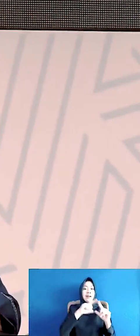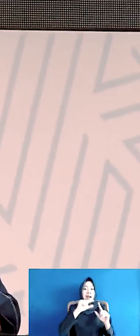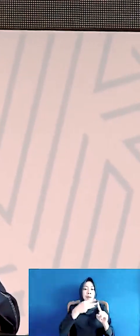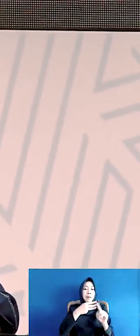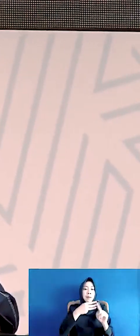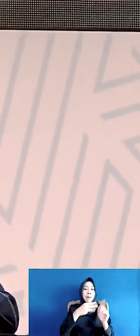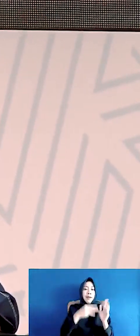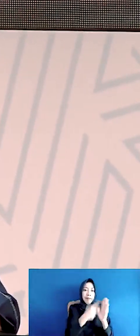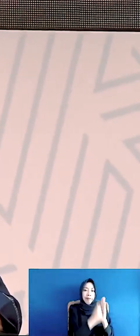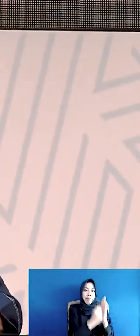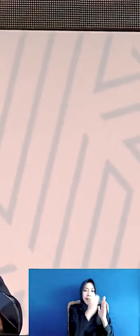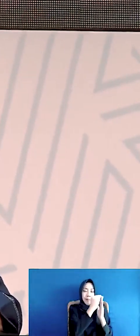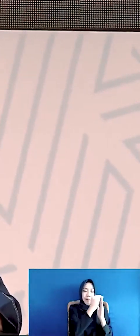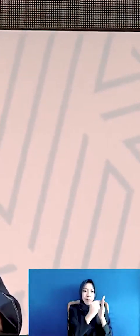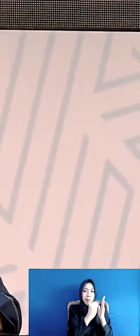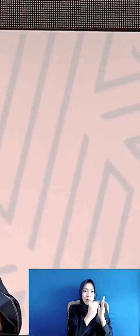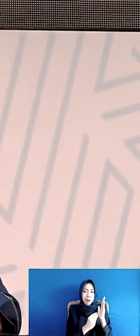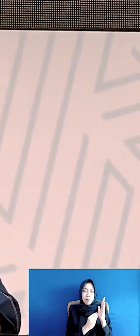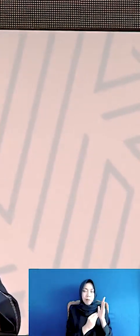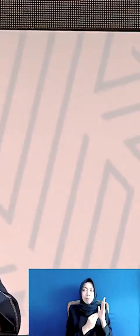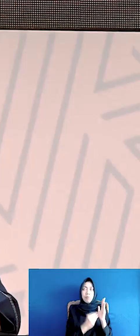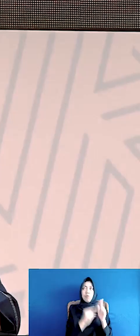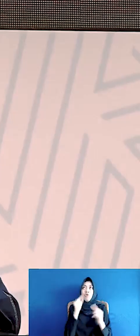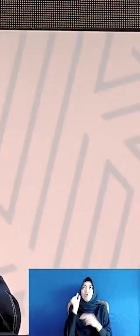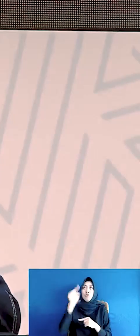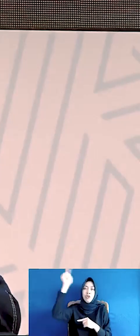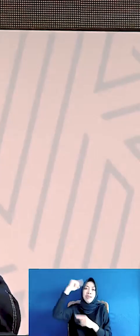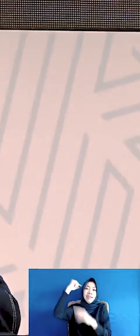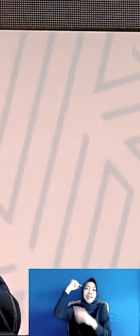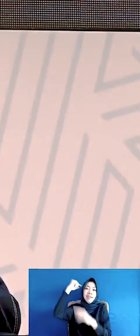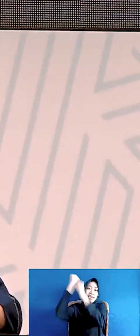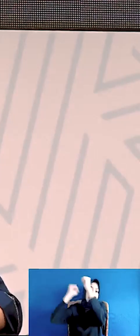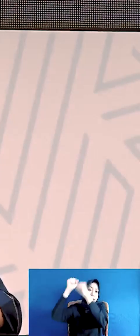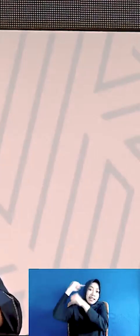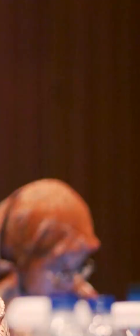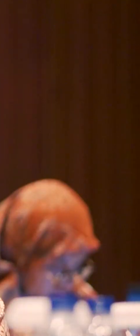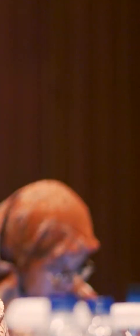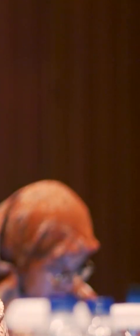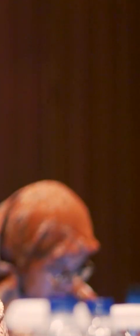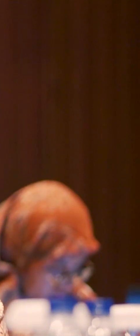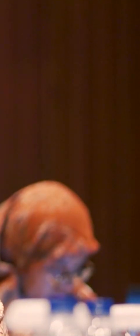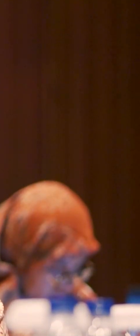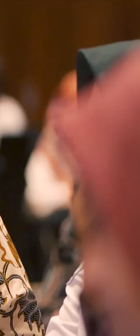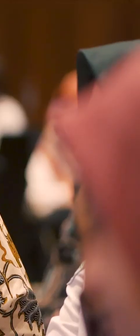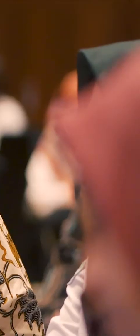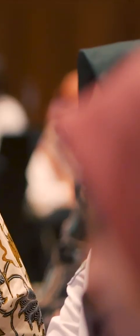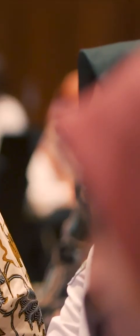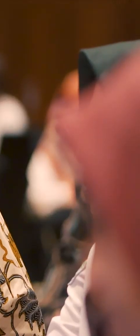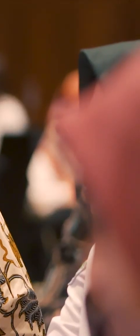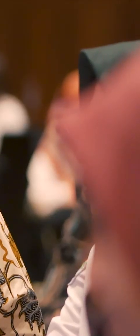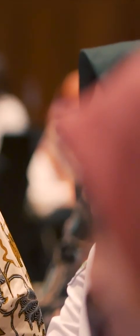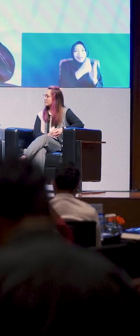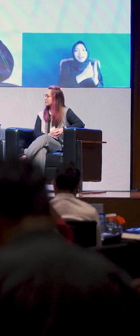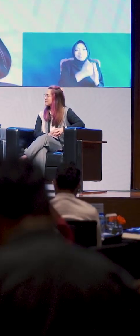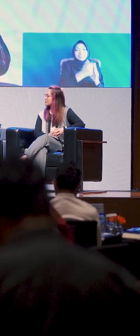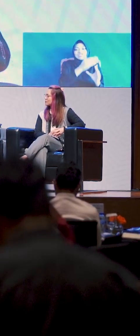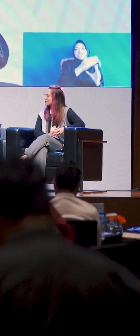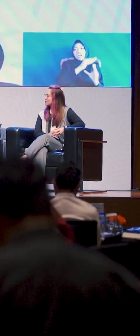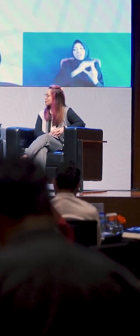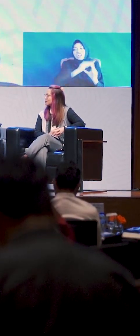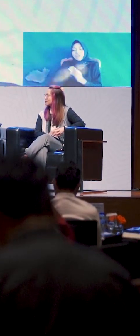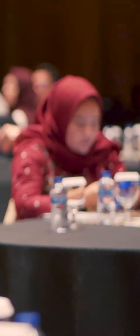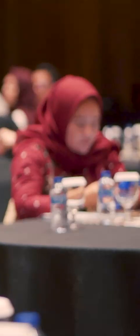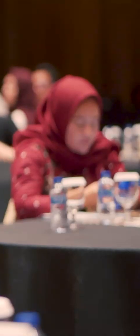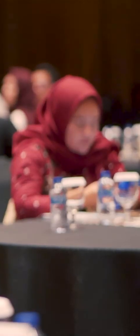untuk menanggulangi climate change. Tidak semuanya langsung masuk ke masyarakat, tapi ada yang melalui program-program dari